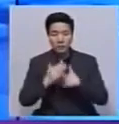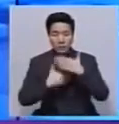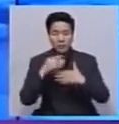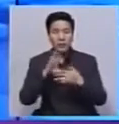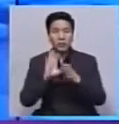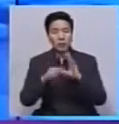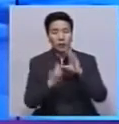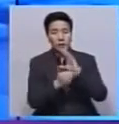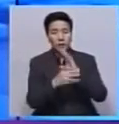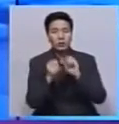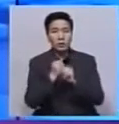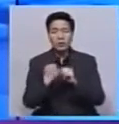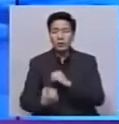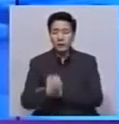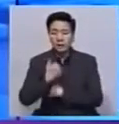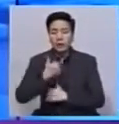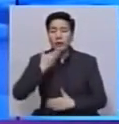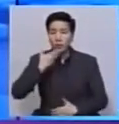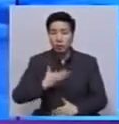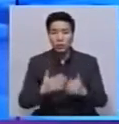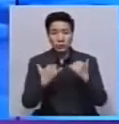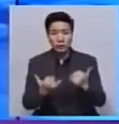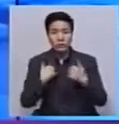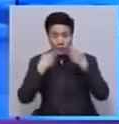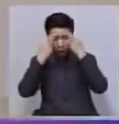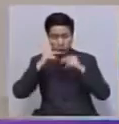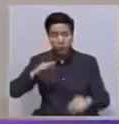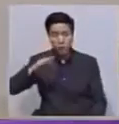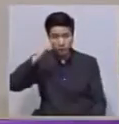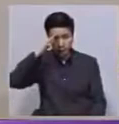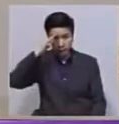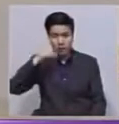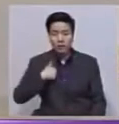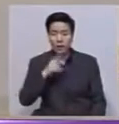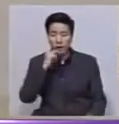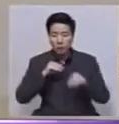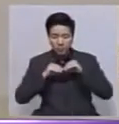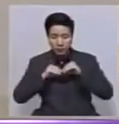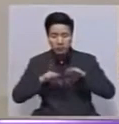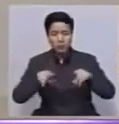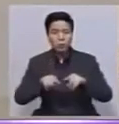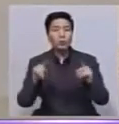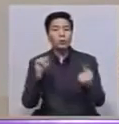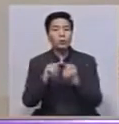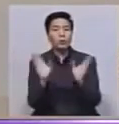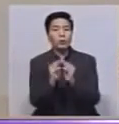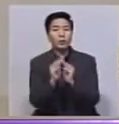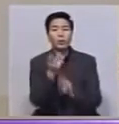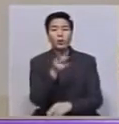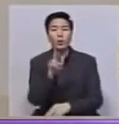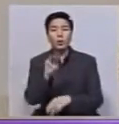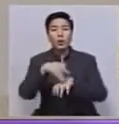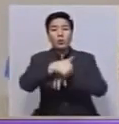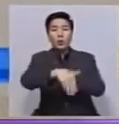ยภาพของภาคตะวันออกให้เกิดความยั่งยืนค่ะพลเอกประยุทธ์จันทร์โอชานายกรัฐมนตรีได้แถลงภายหลังการประชุมคณะรัฐมนตรีน